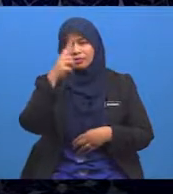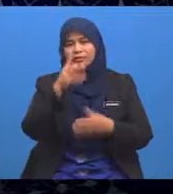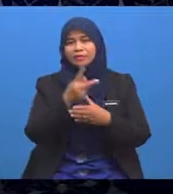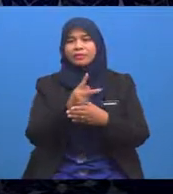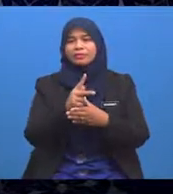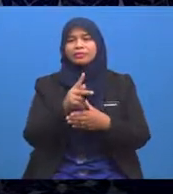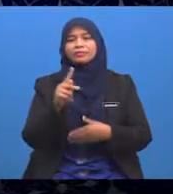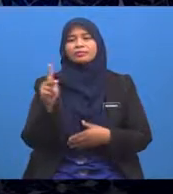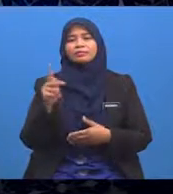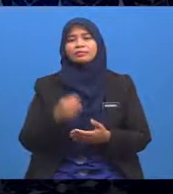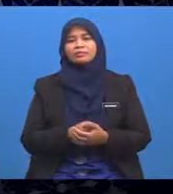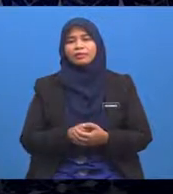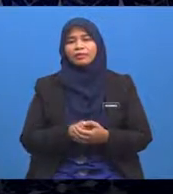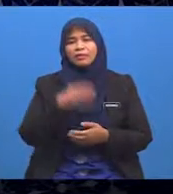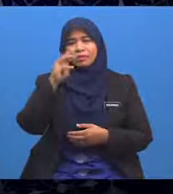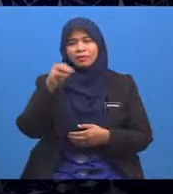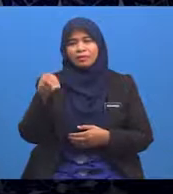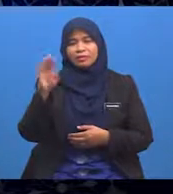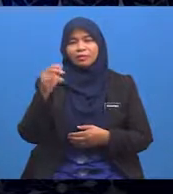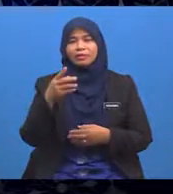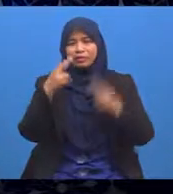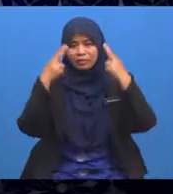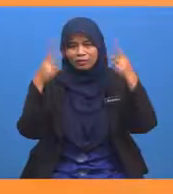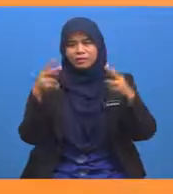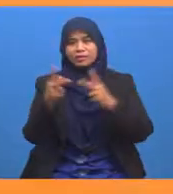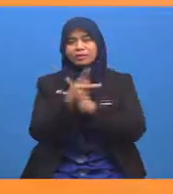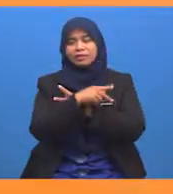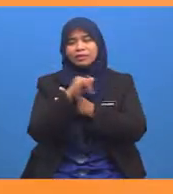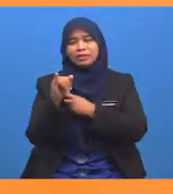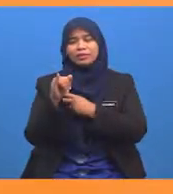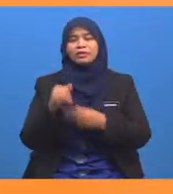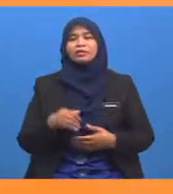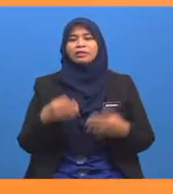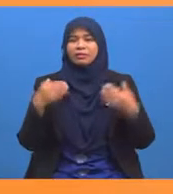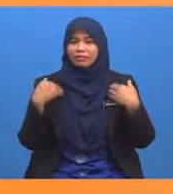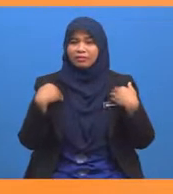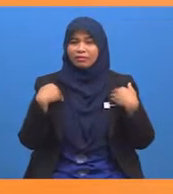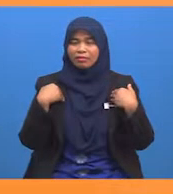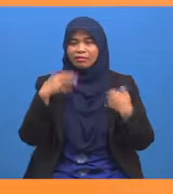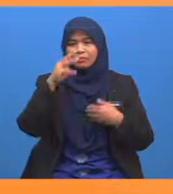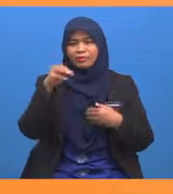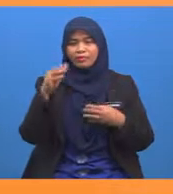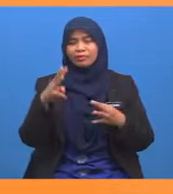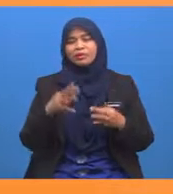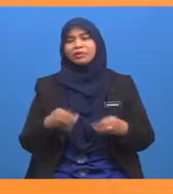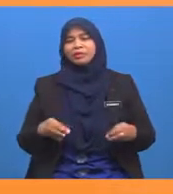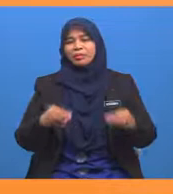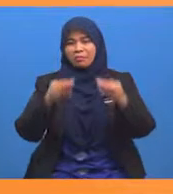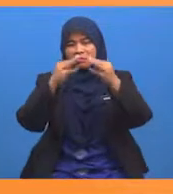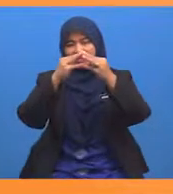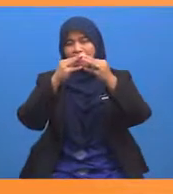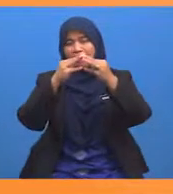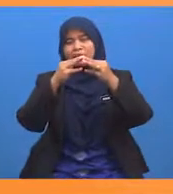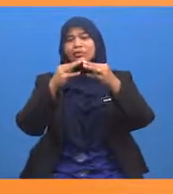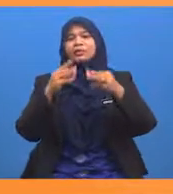dikongsikan. Murid-murid yang ustazah kasihi sekalian, pernahkah murid-murid melawati Muzium Kesenian